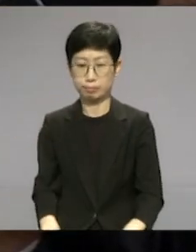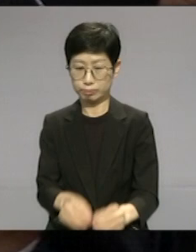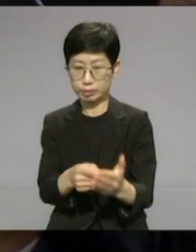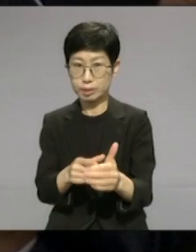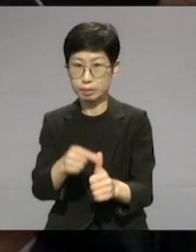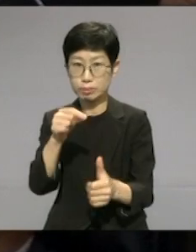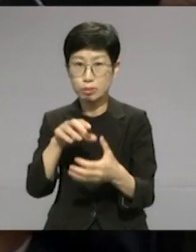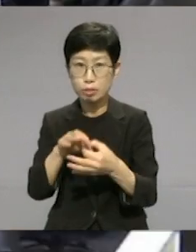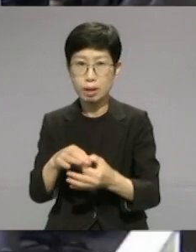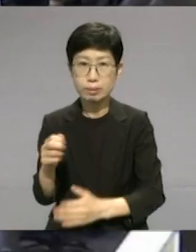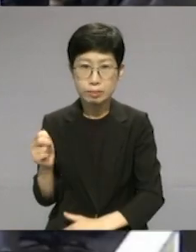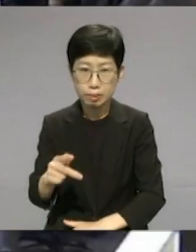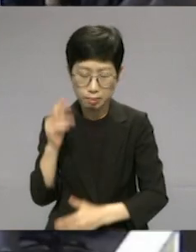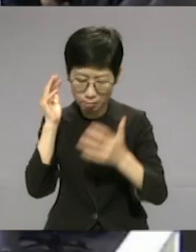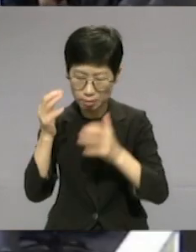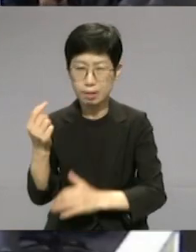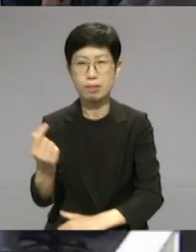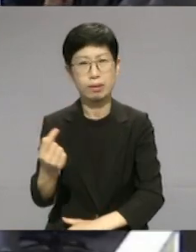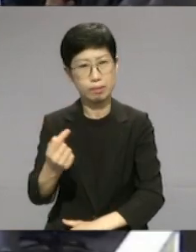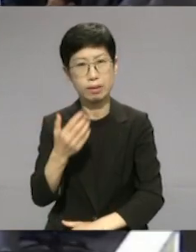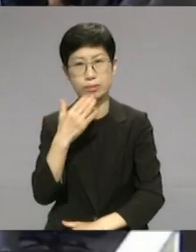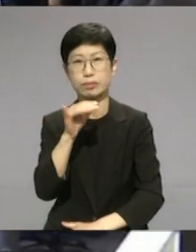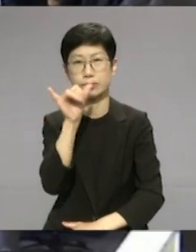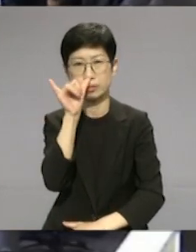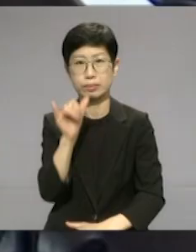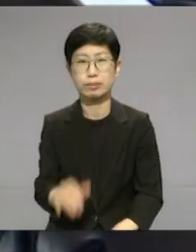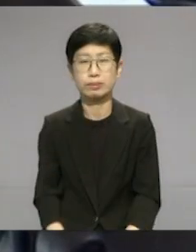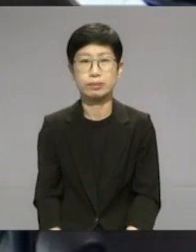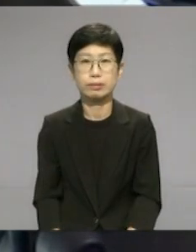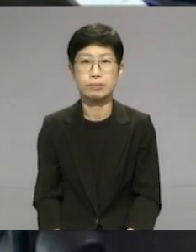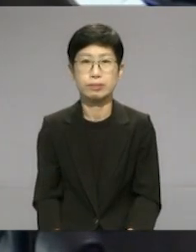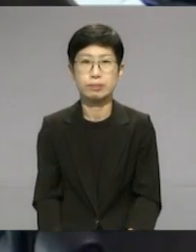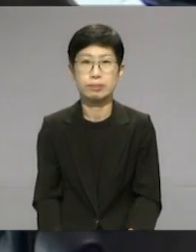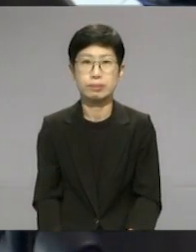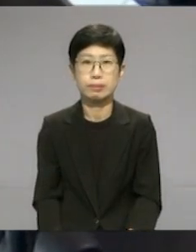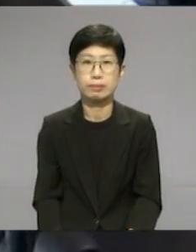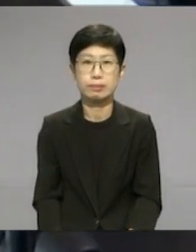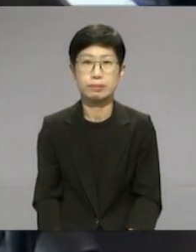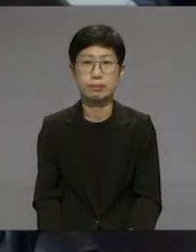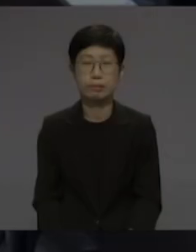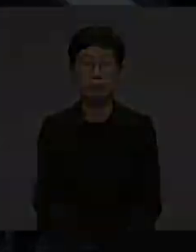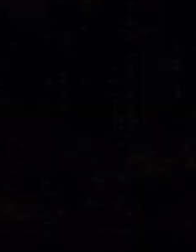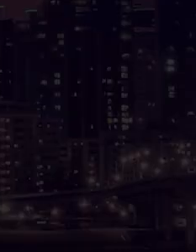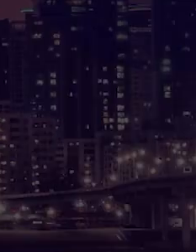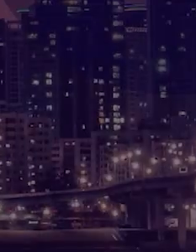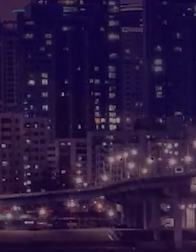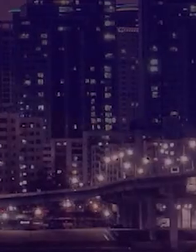또 한 차례 혼란에 빠질 가능성도 엿보입니다. 월드뉴스 김준호입니다.